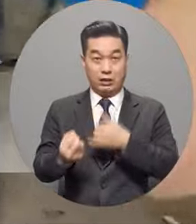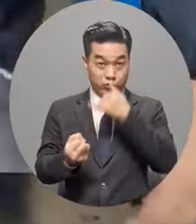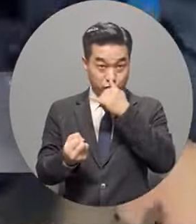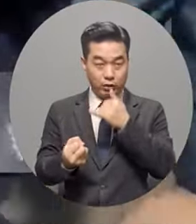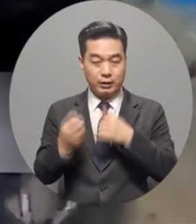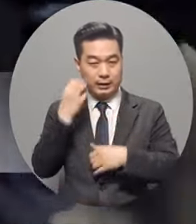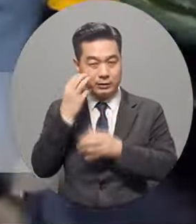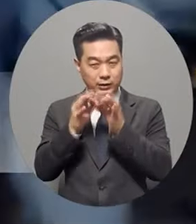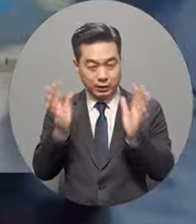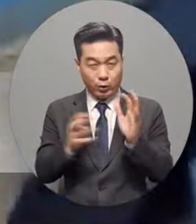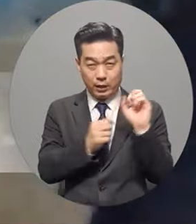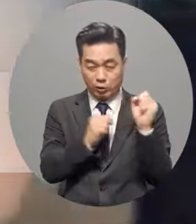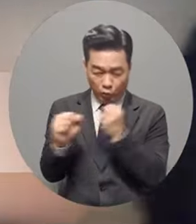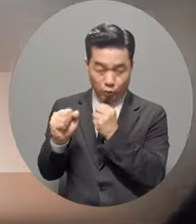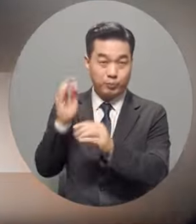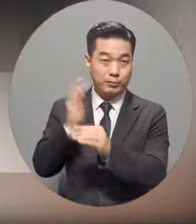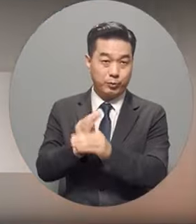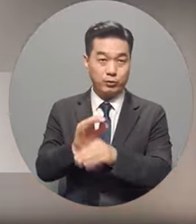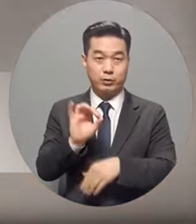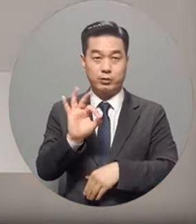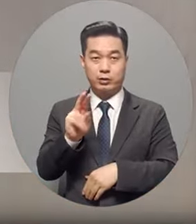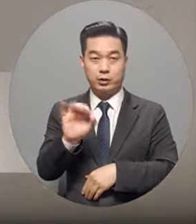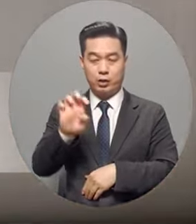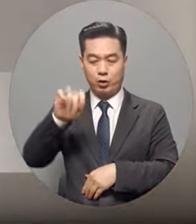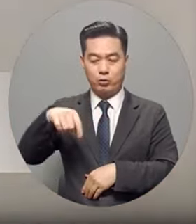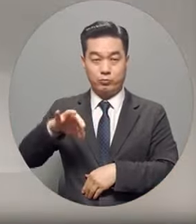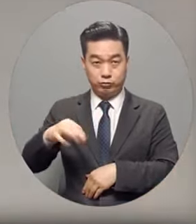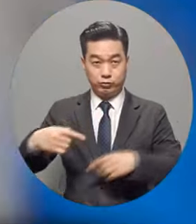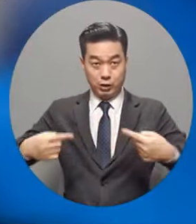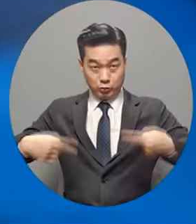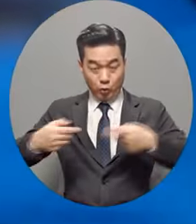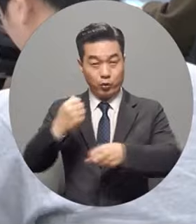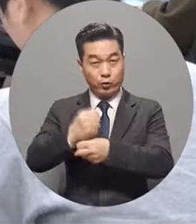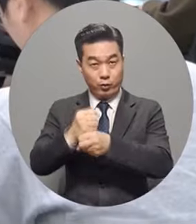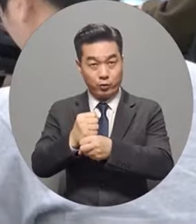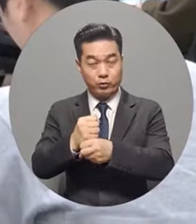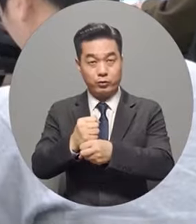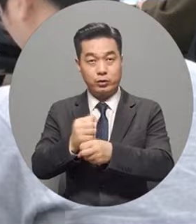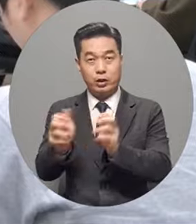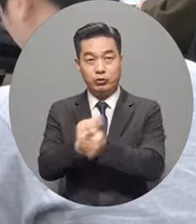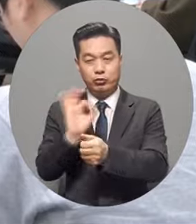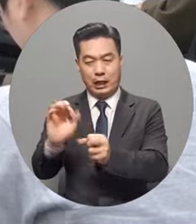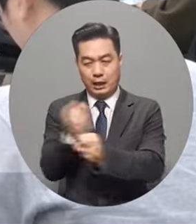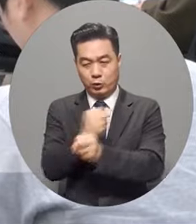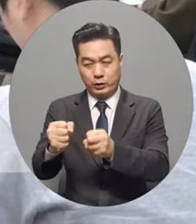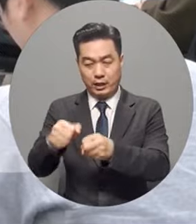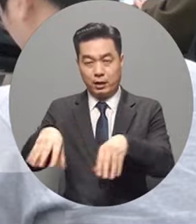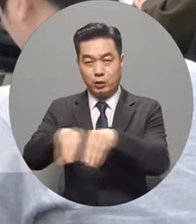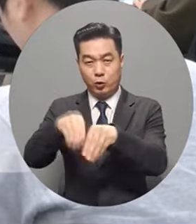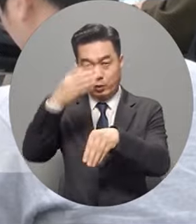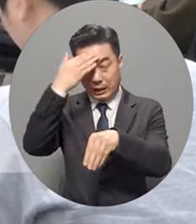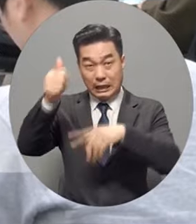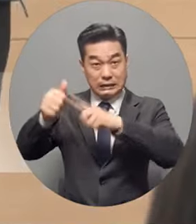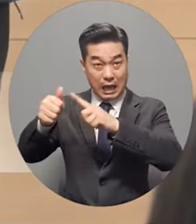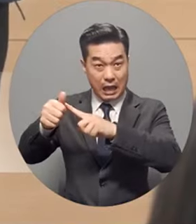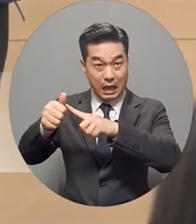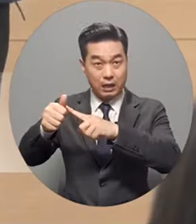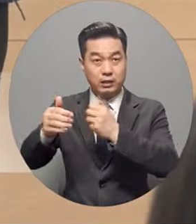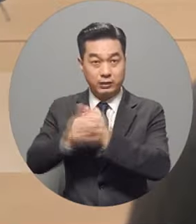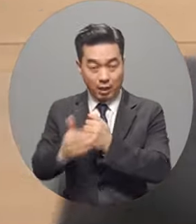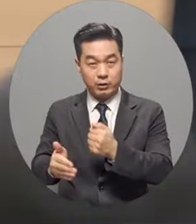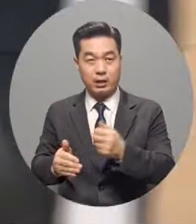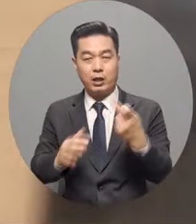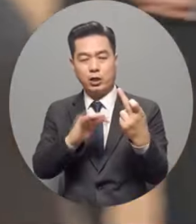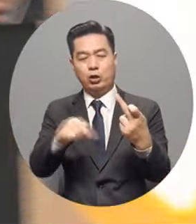도피 행각을 벌여온 영풍재지 주가 조작 총책 이모 씨였습니다. 검찰이 이 씨를 포함해 주가 조작 조직원